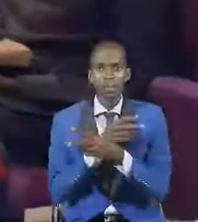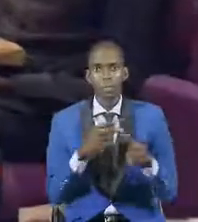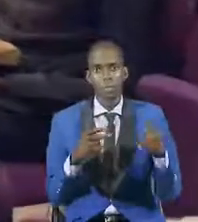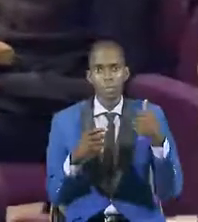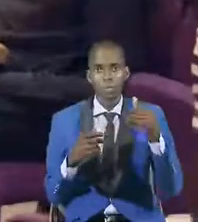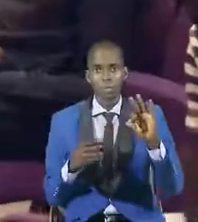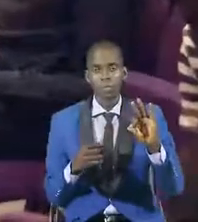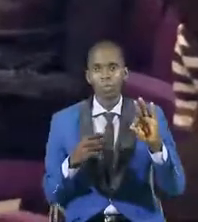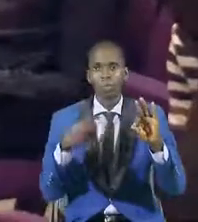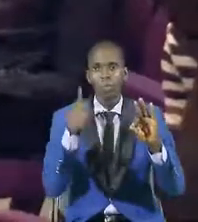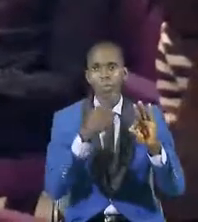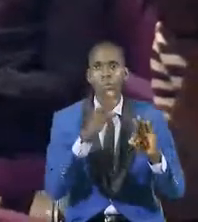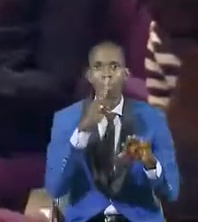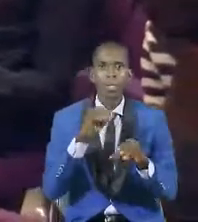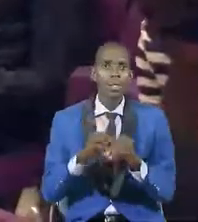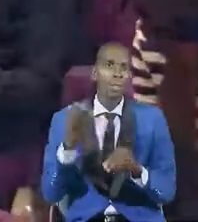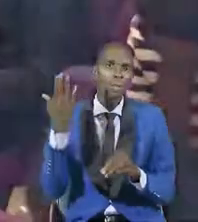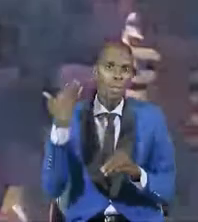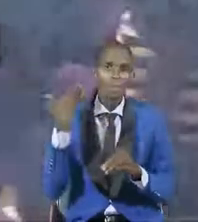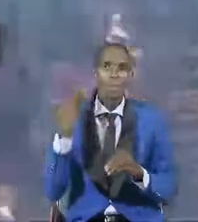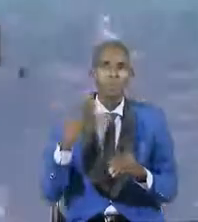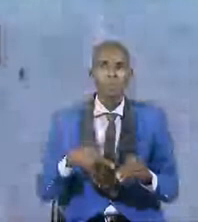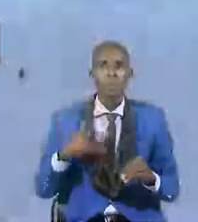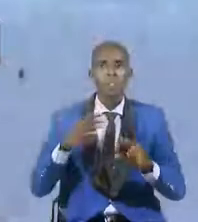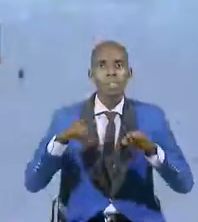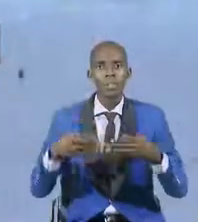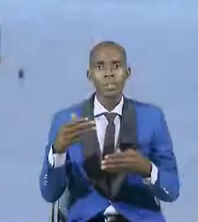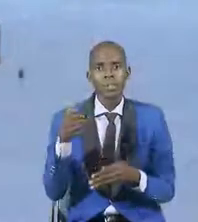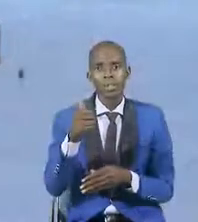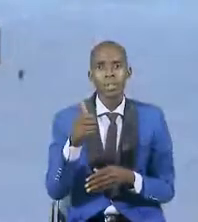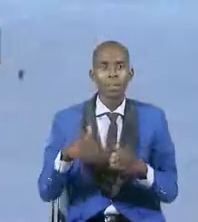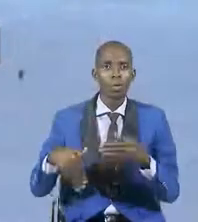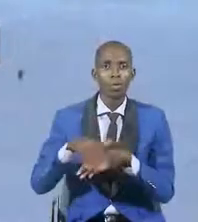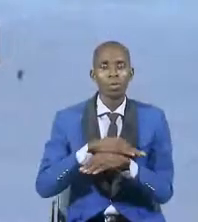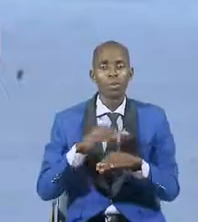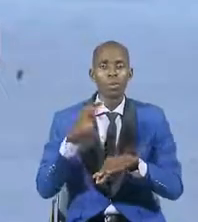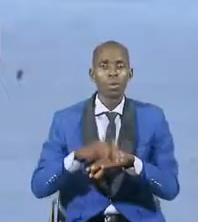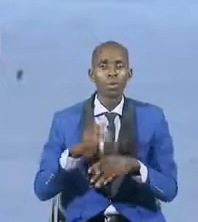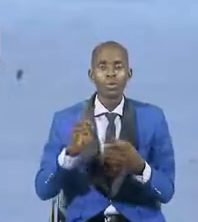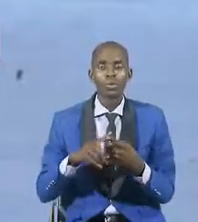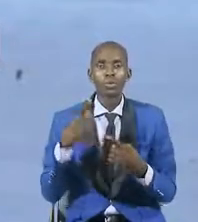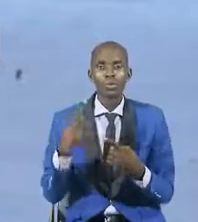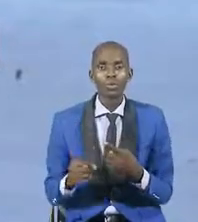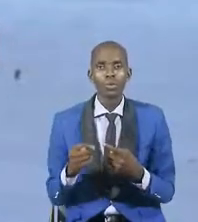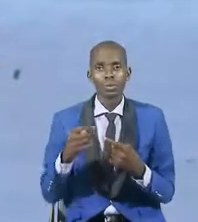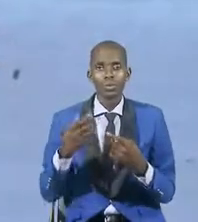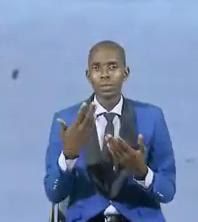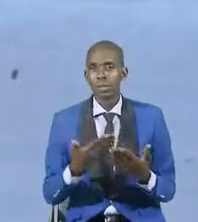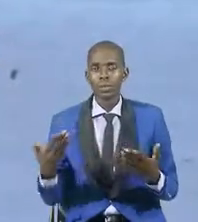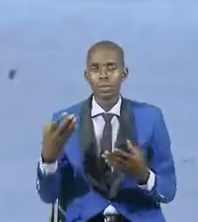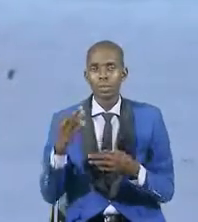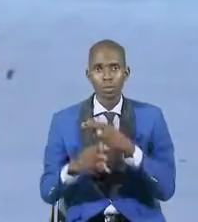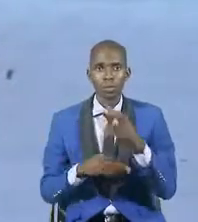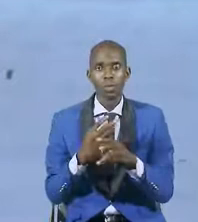19, ayant perdu tout sentiment, ils se sont livrés à la dissolution pour